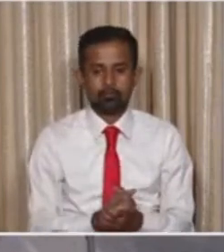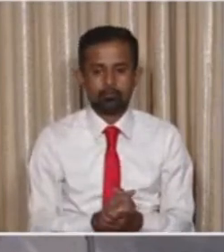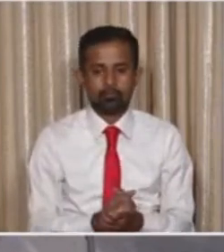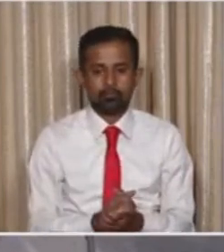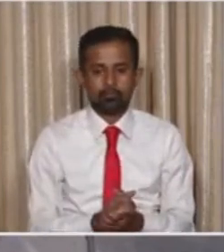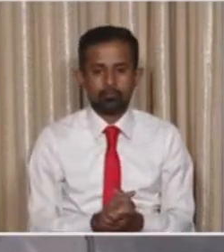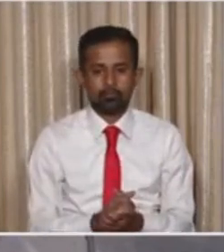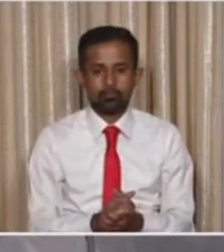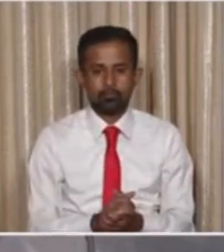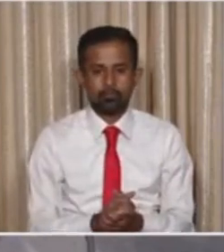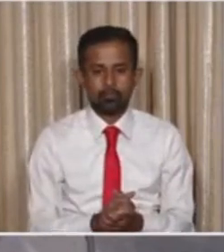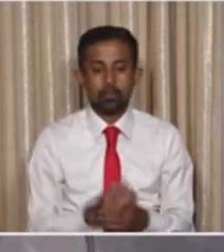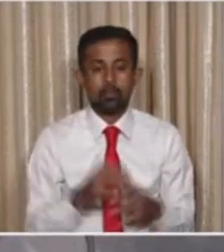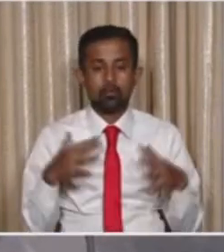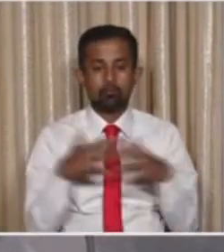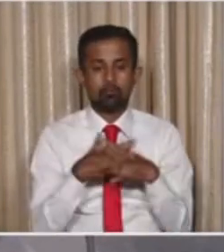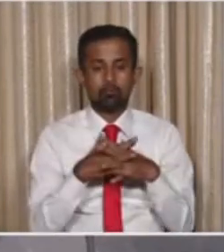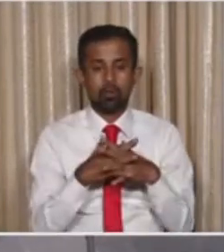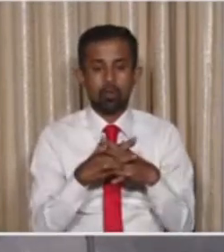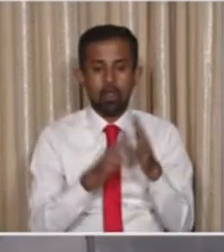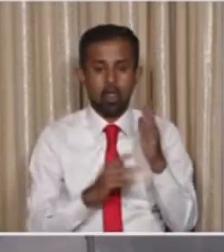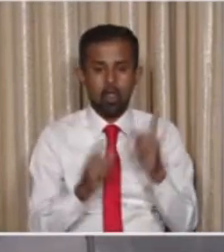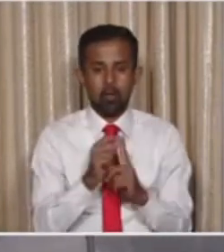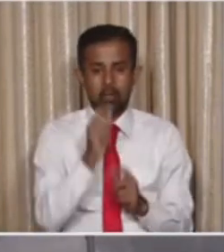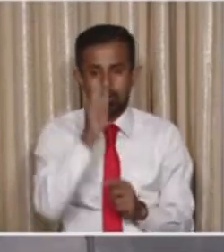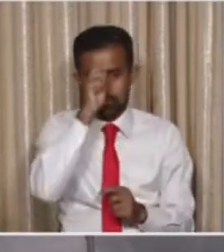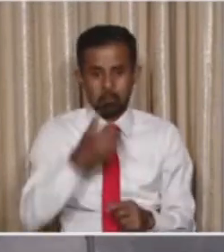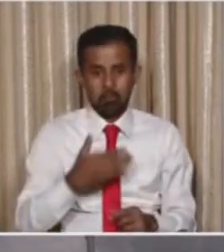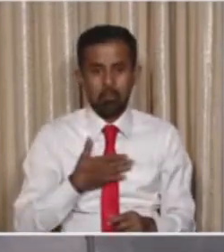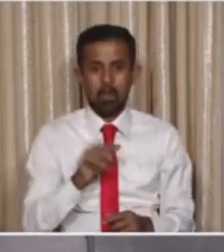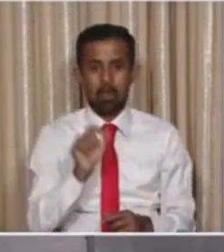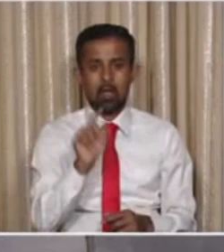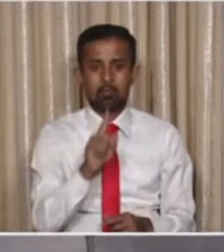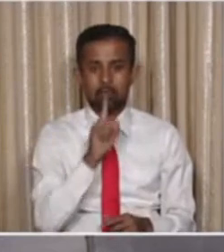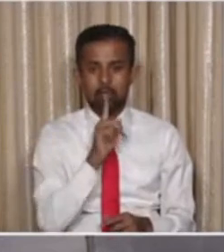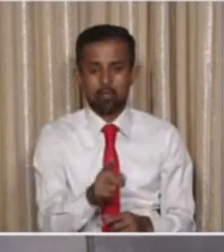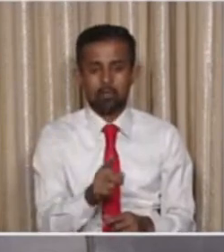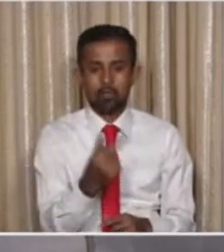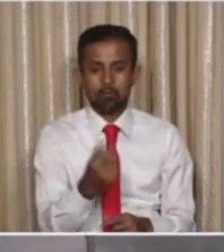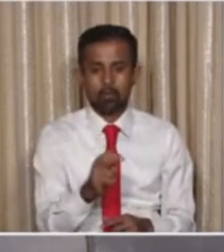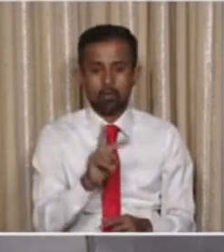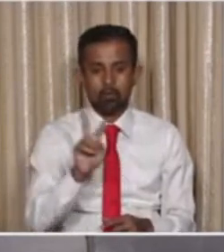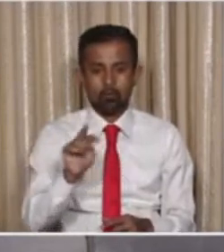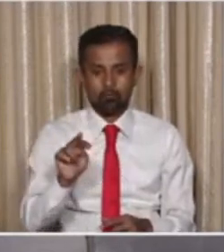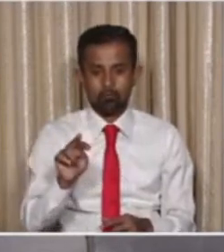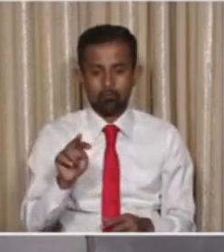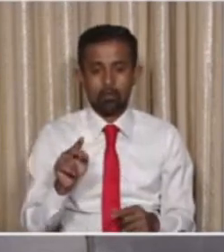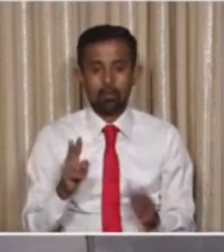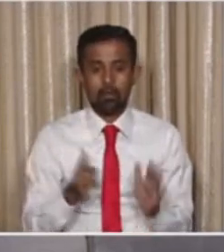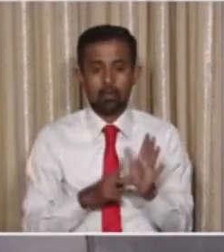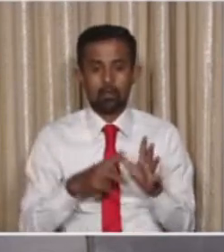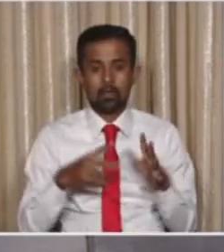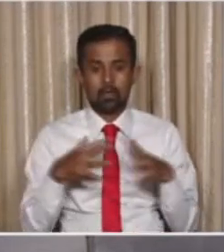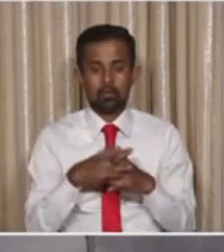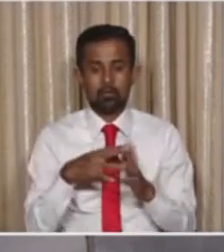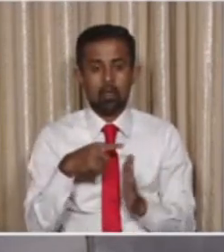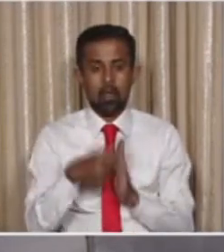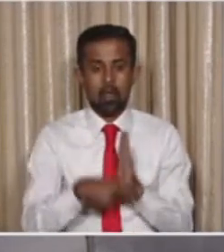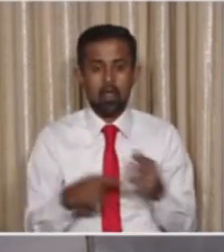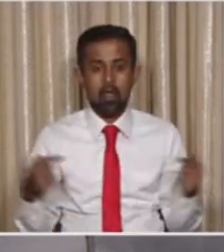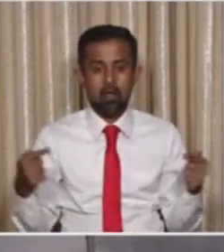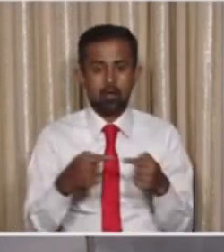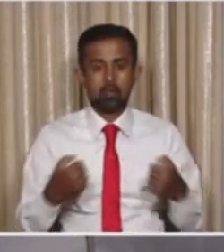වැදගත්. විජේදාස රාජපක්ෂ ඇමතිතුමා මගේ නම සඳහන් කරේ 2020 සිදු නිව් ඩයමන්ඩ් ලංකා නෞකා